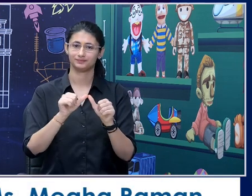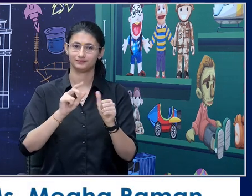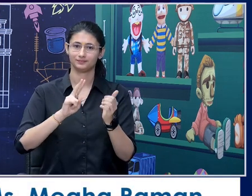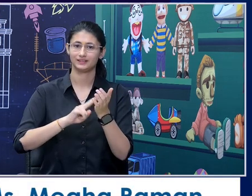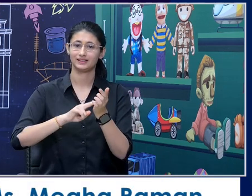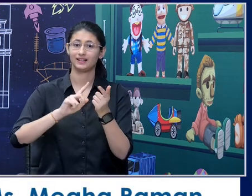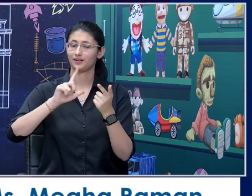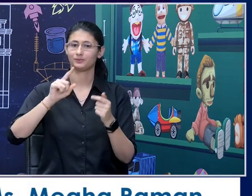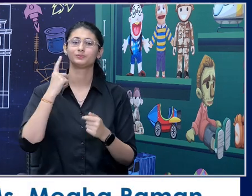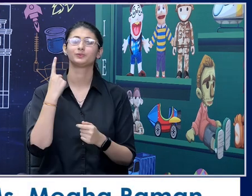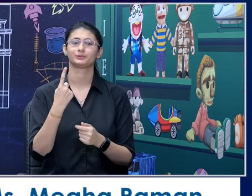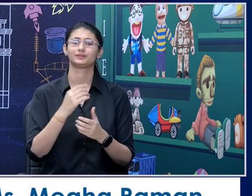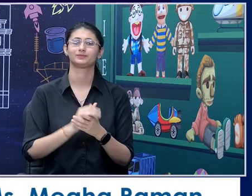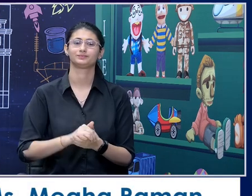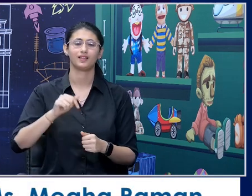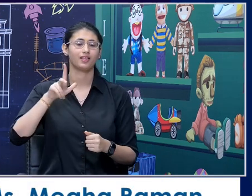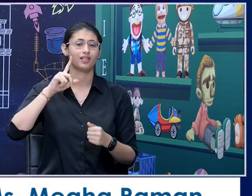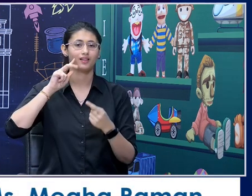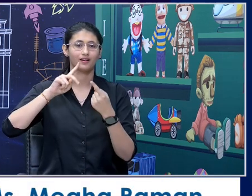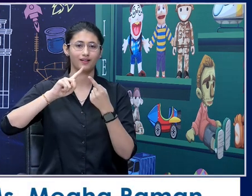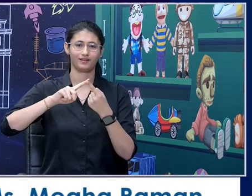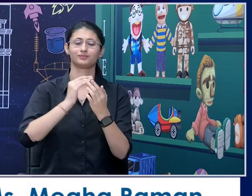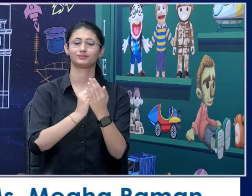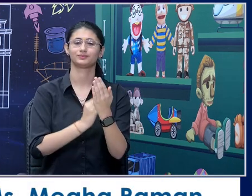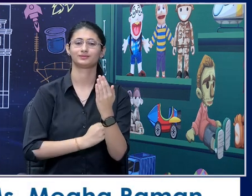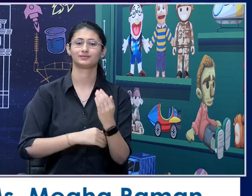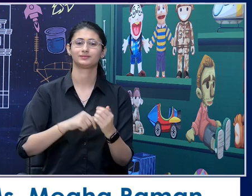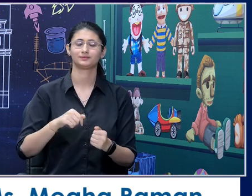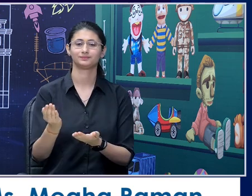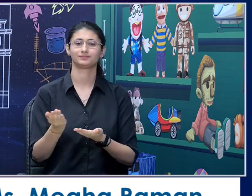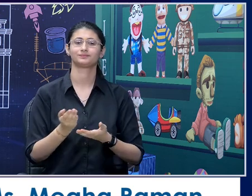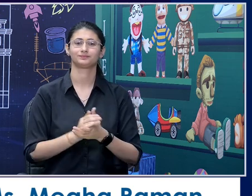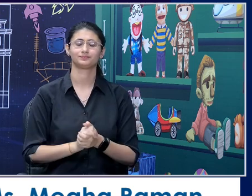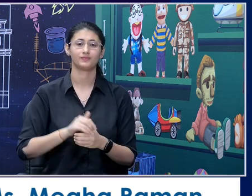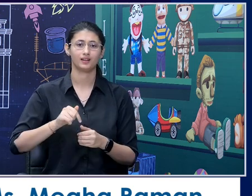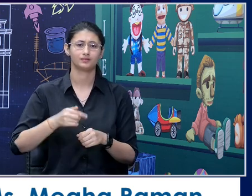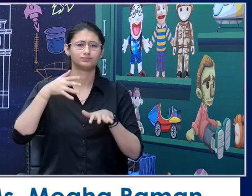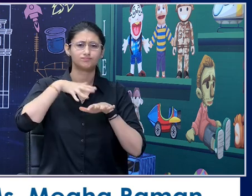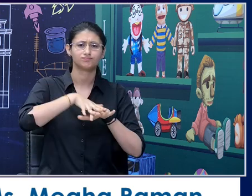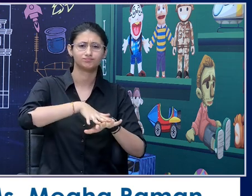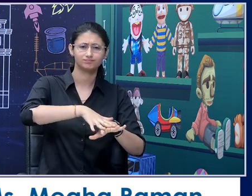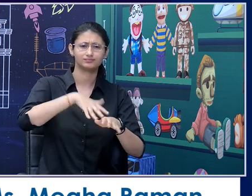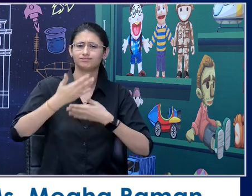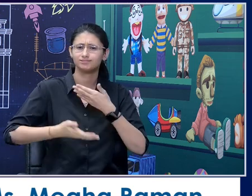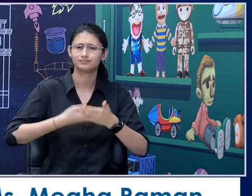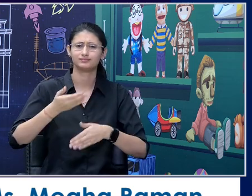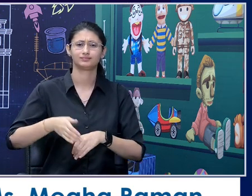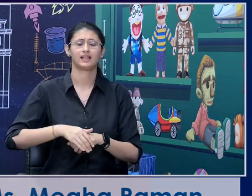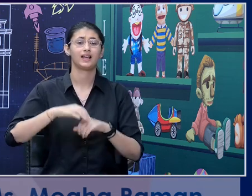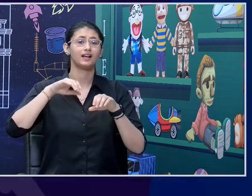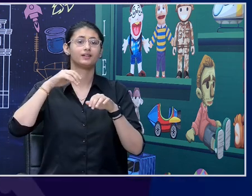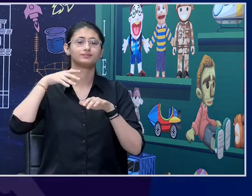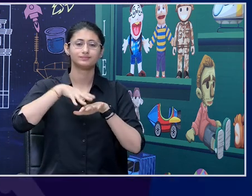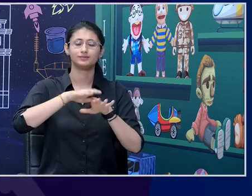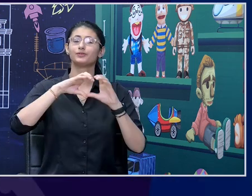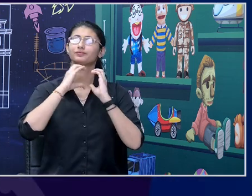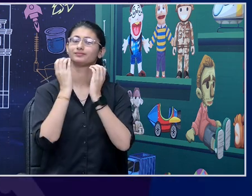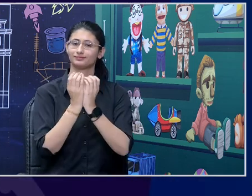अपना यह लाइव इंटरएक्टिव सेशन लेकर जो की है इंक्लूसिव क्लासरूम का सेशन कक्षा है एक और विषय है हिंदी